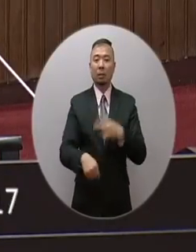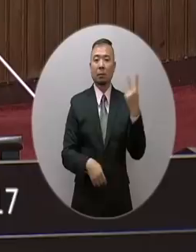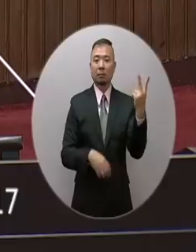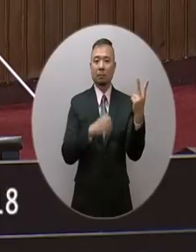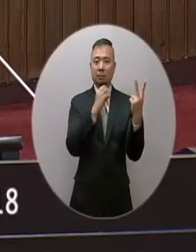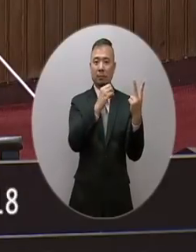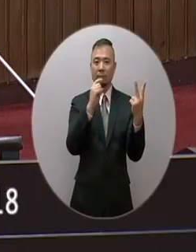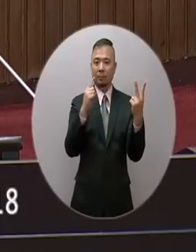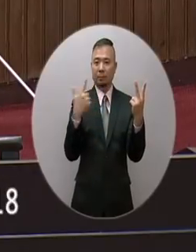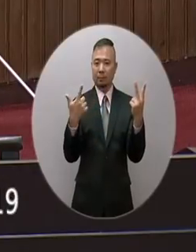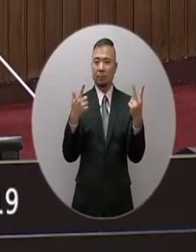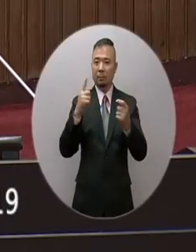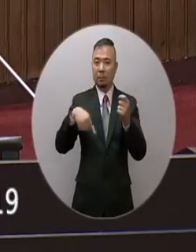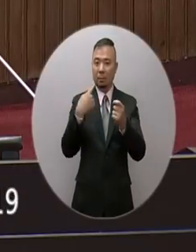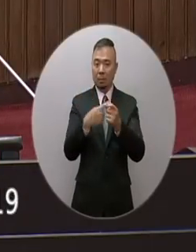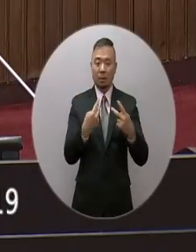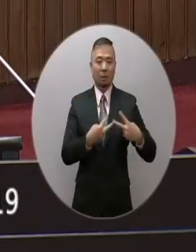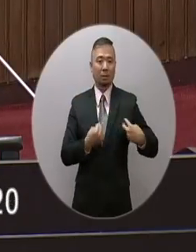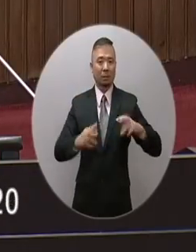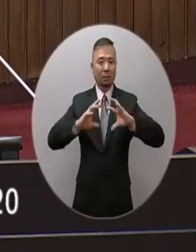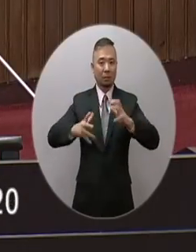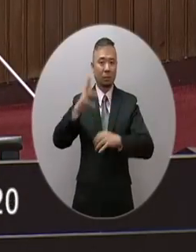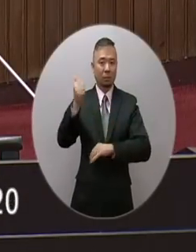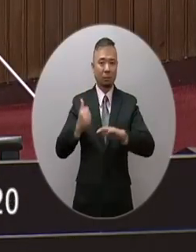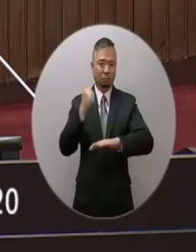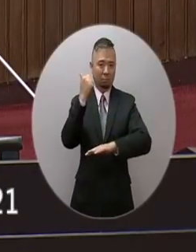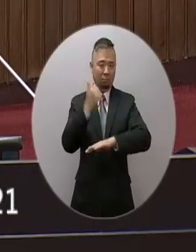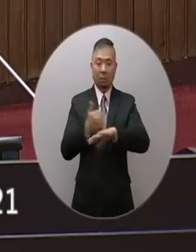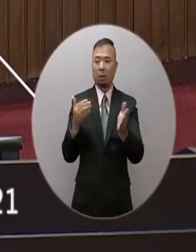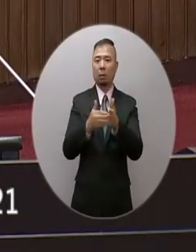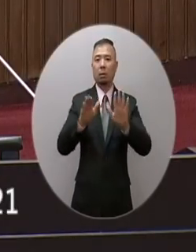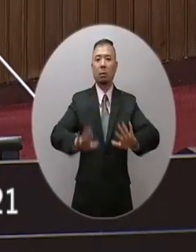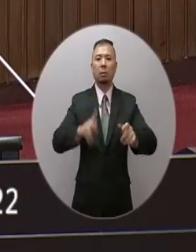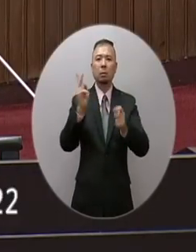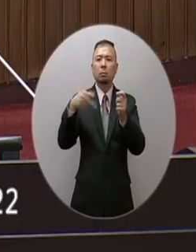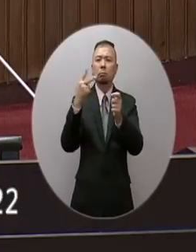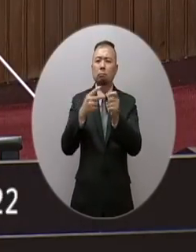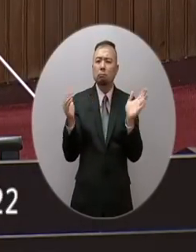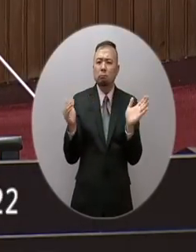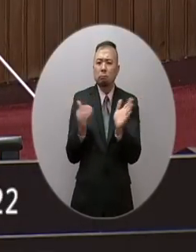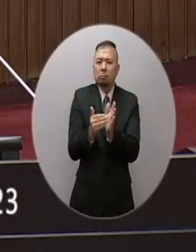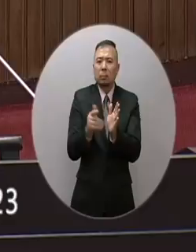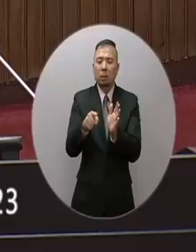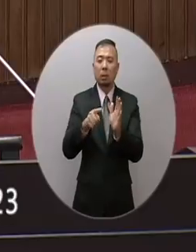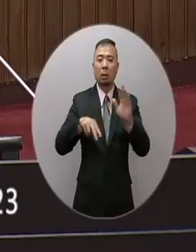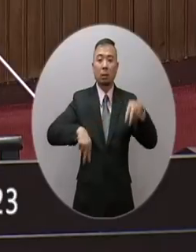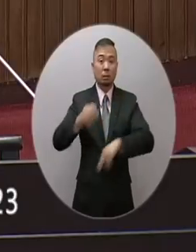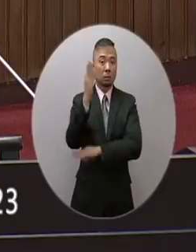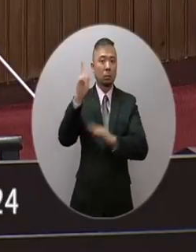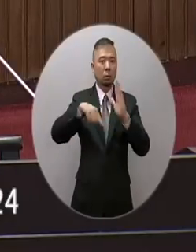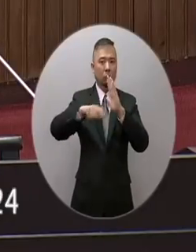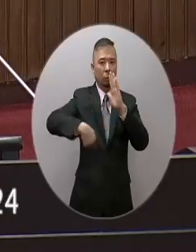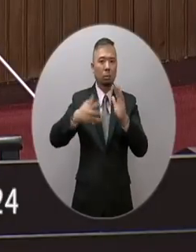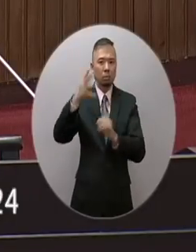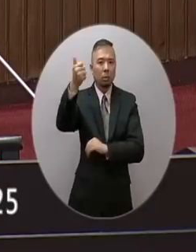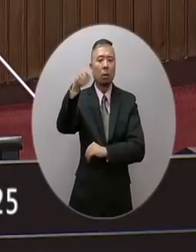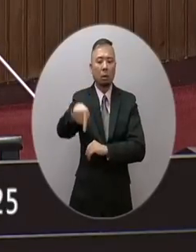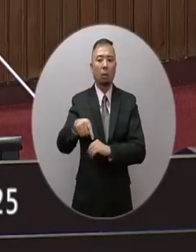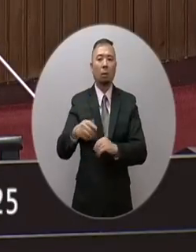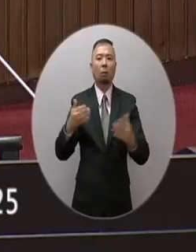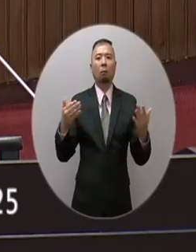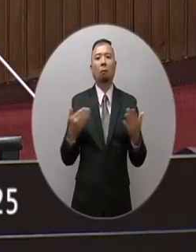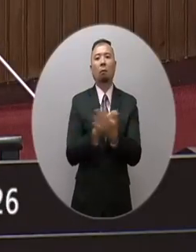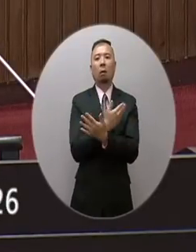2016年，蔡总统就任已近两年，也更换了两任的行政院长。18年